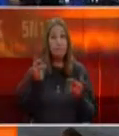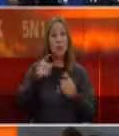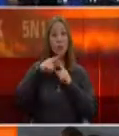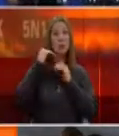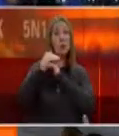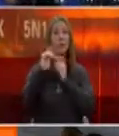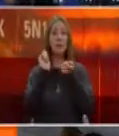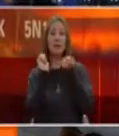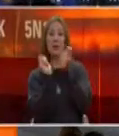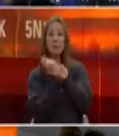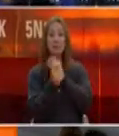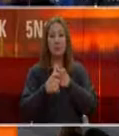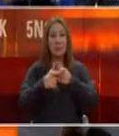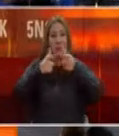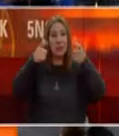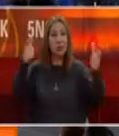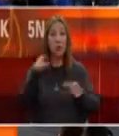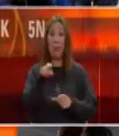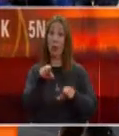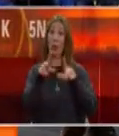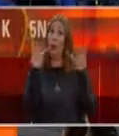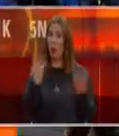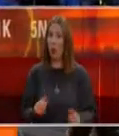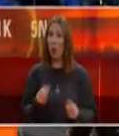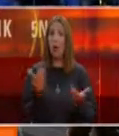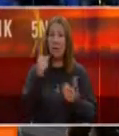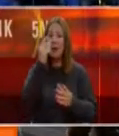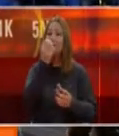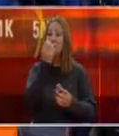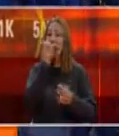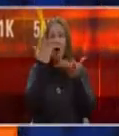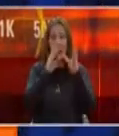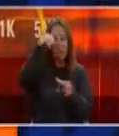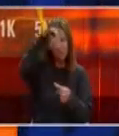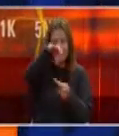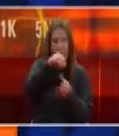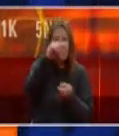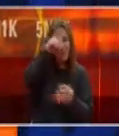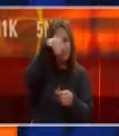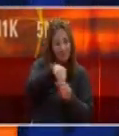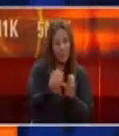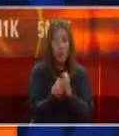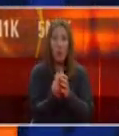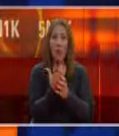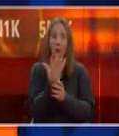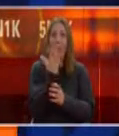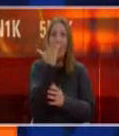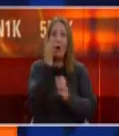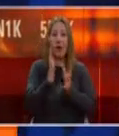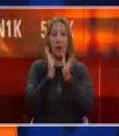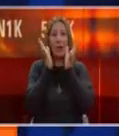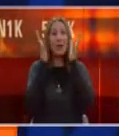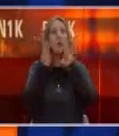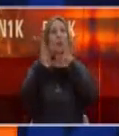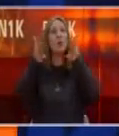toplumsal değişim ve gelişim de böyle oluyor. Yani bir fidan dikiyorsunuz, o büyüyor ve gelişiyor